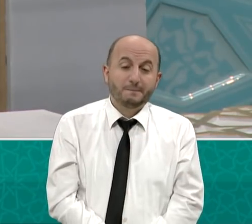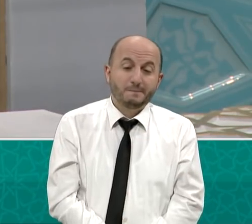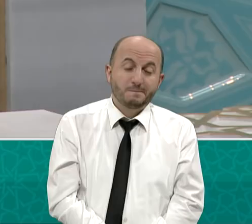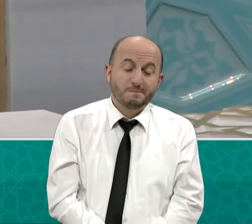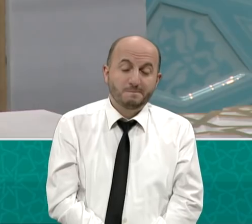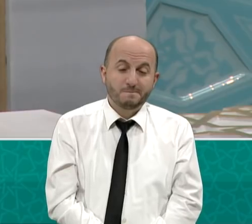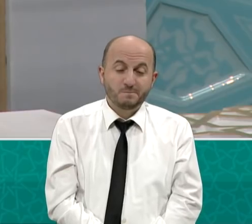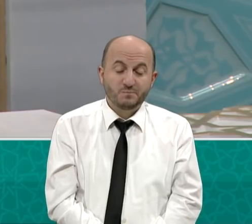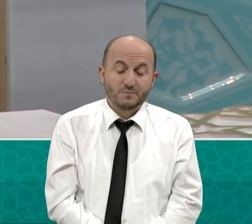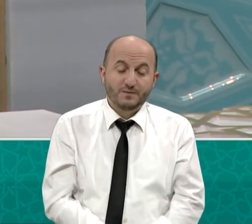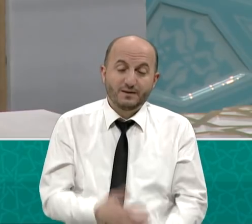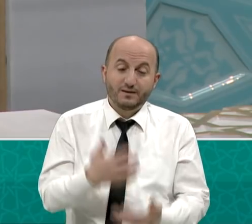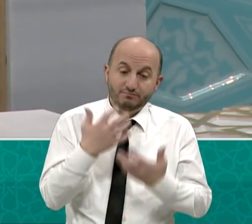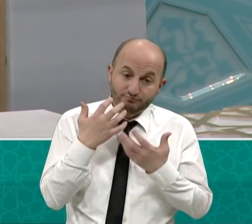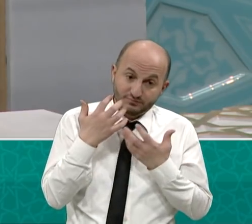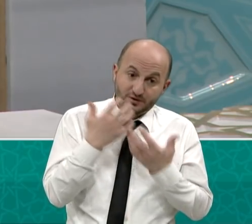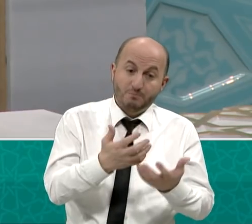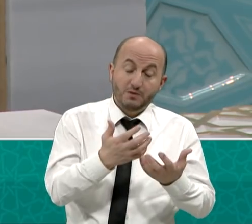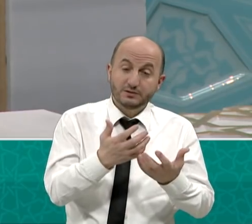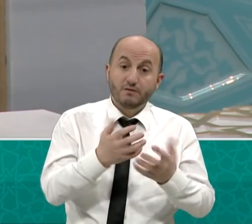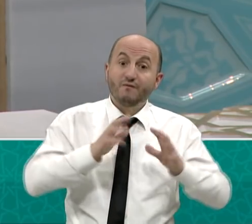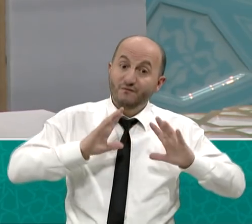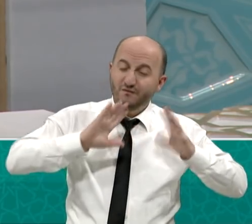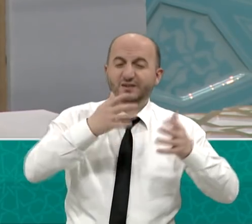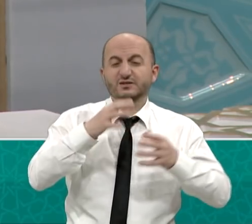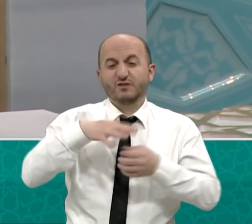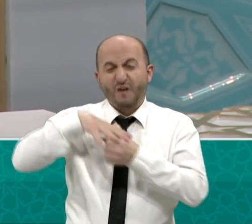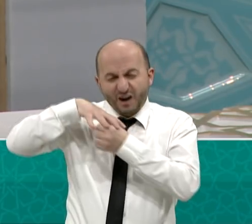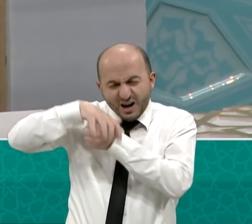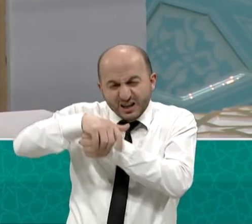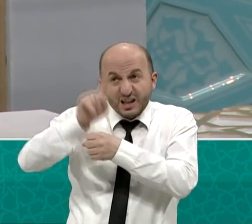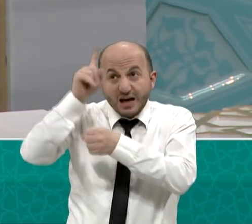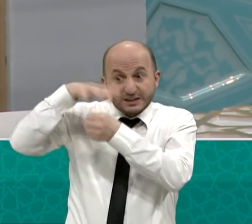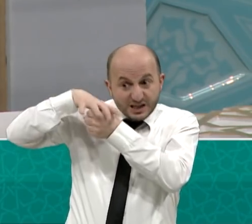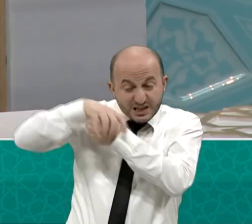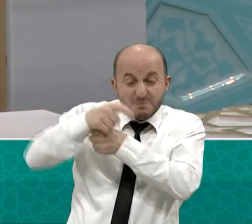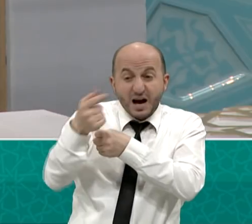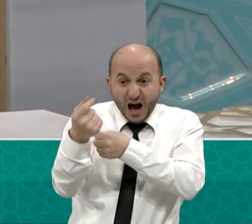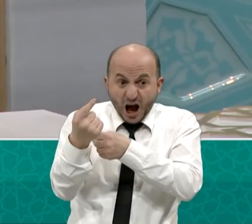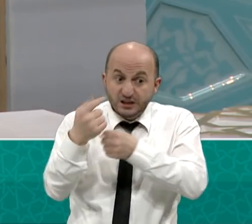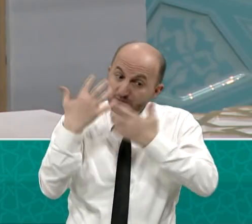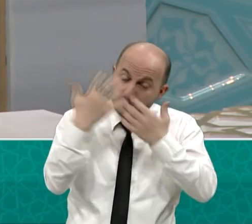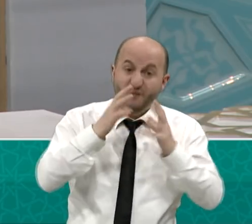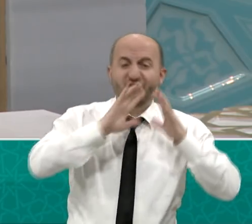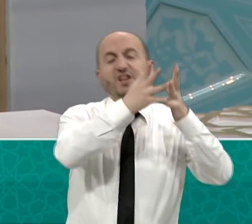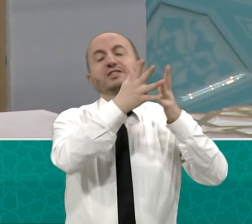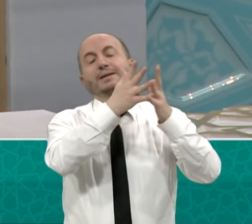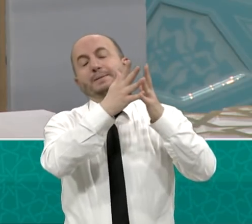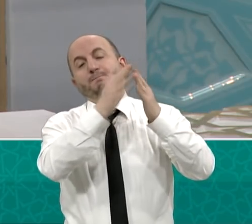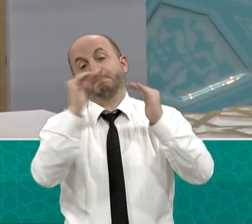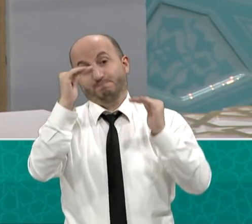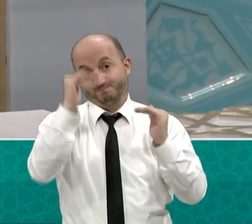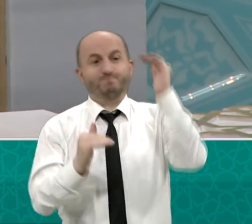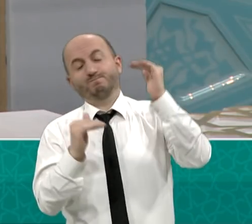taglubu gadabi. Rahmetim gadabıma galip geldi. Rahmetim gadabımı geçti anlamında. Yani